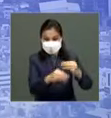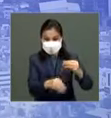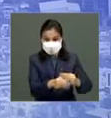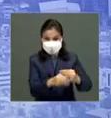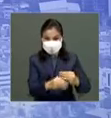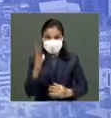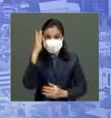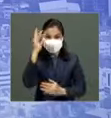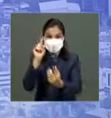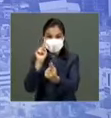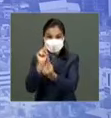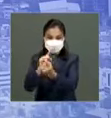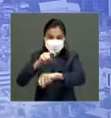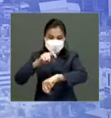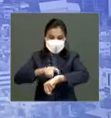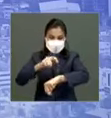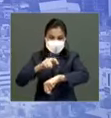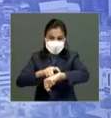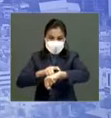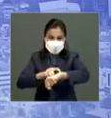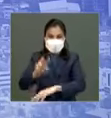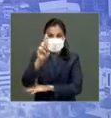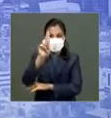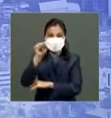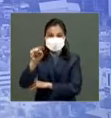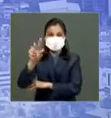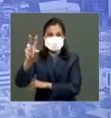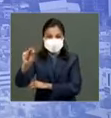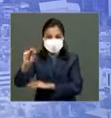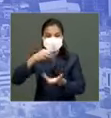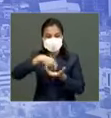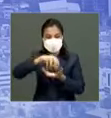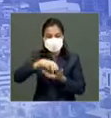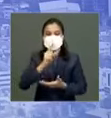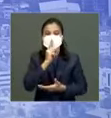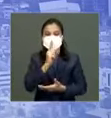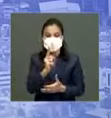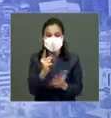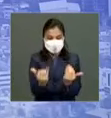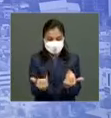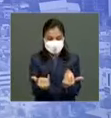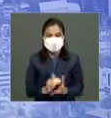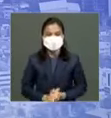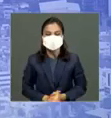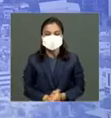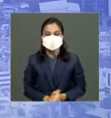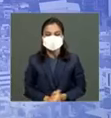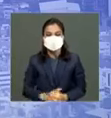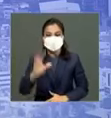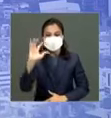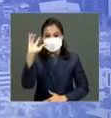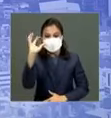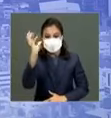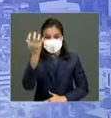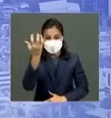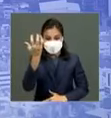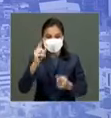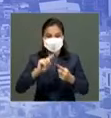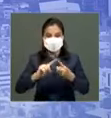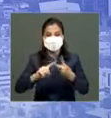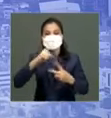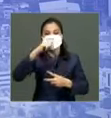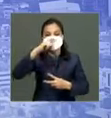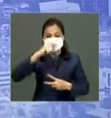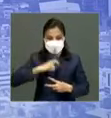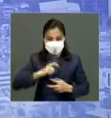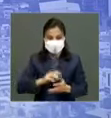จะได้เจอกันตอนเที่ยงครึ่งเริ่มพรุ่งนี้เลยนะครับเที่ยงครึ่งนะครับมาดูสถานการณ์รายวันครับของโลกนะครับแล้วก็ของไทย